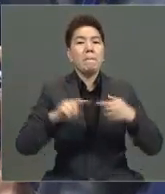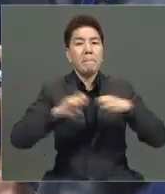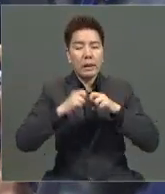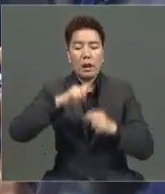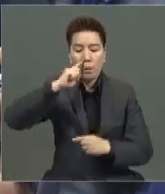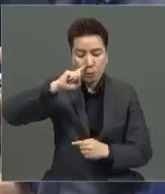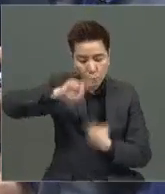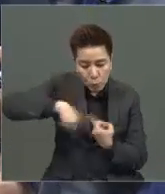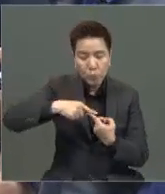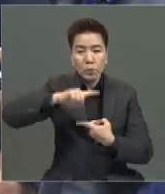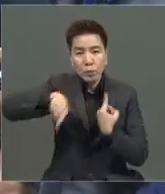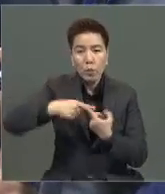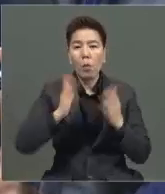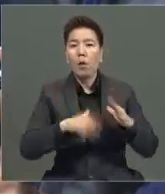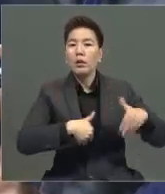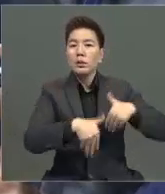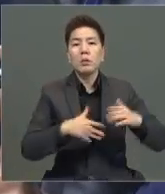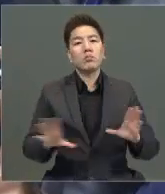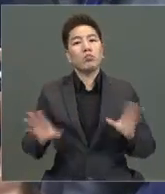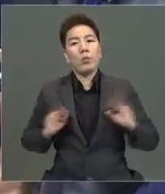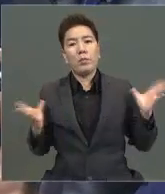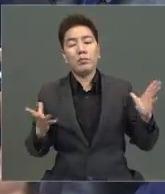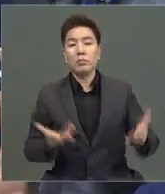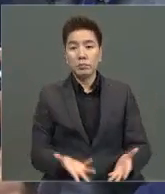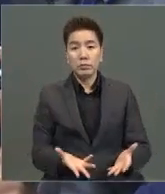มาอีกคือการไม่ยอมรับรัฐบาลใหม่